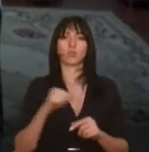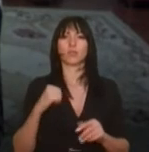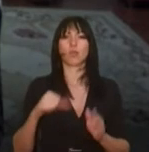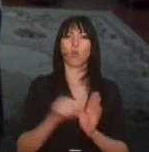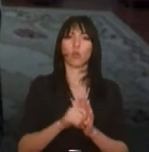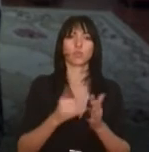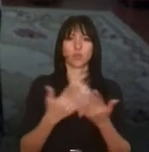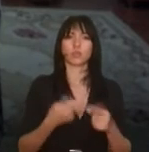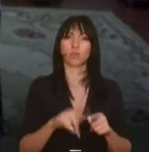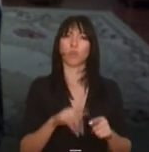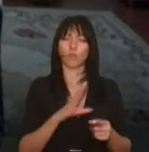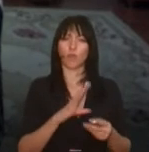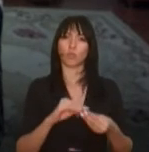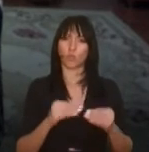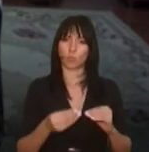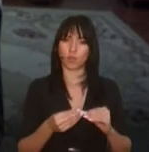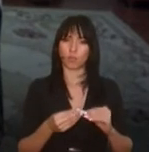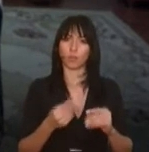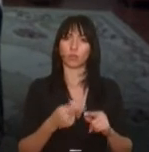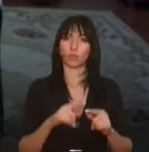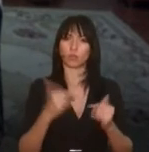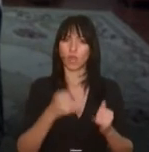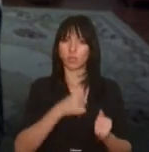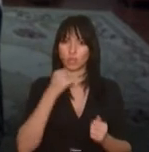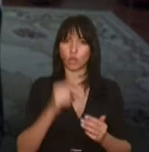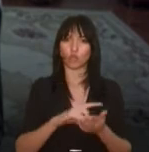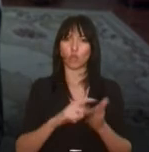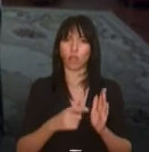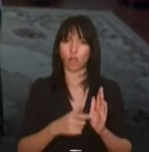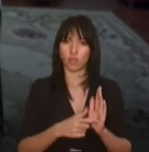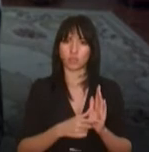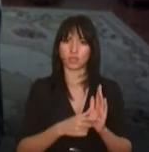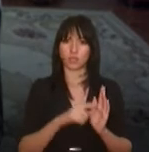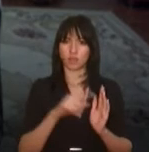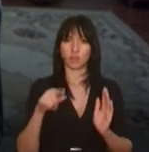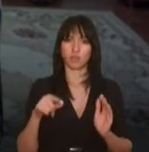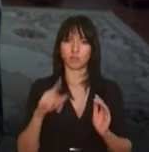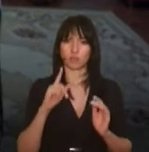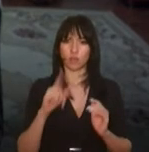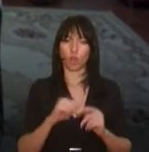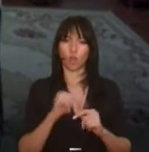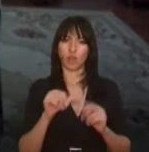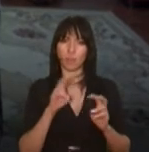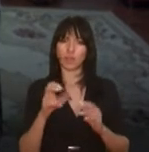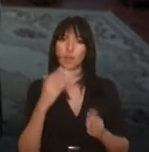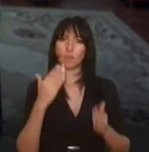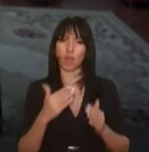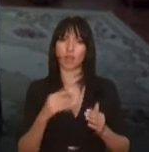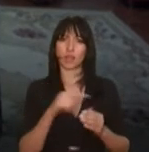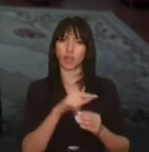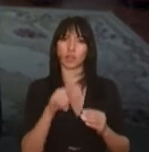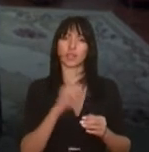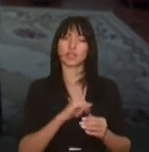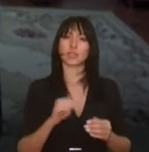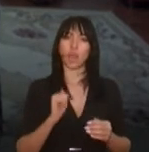цими інтернетами серед старшокласників. Це окрема велика тема, але вона є. І саме